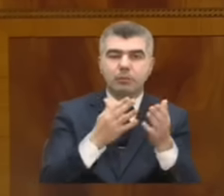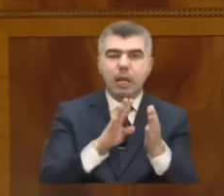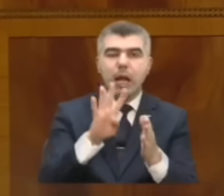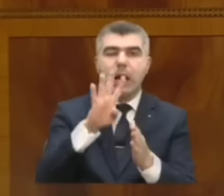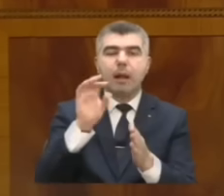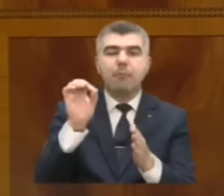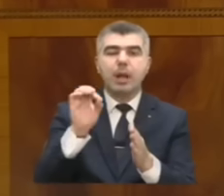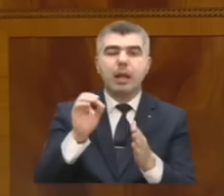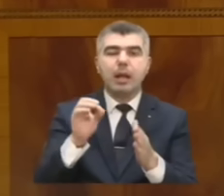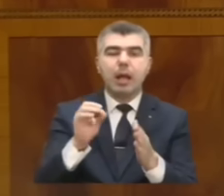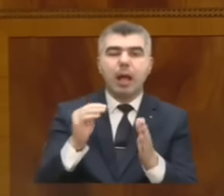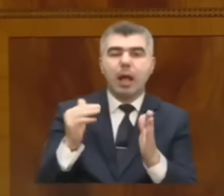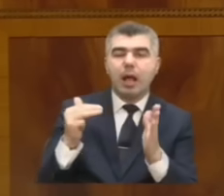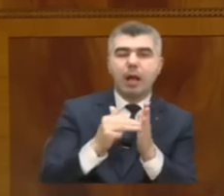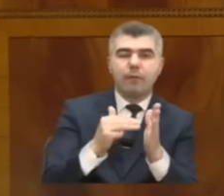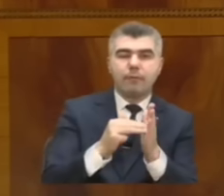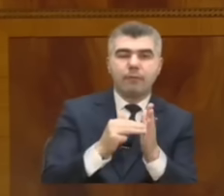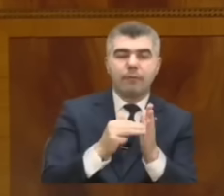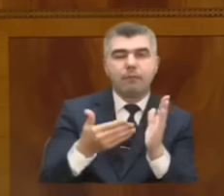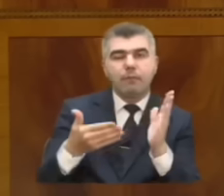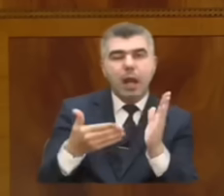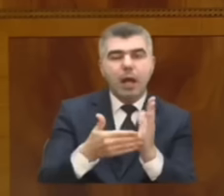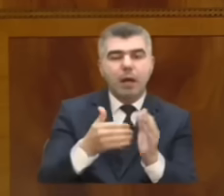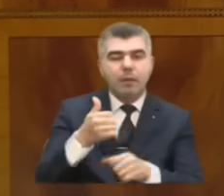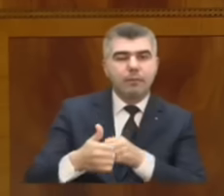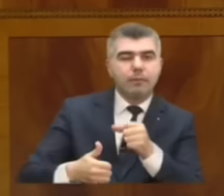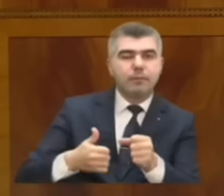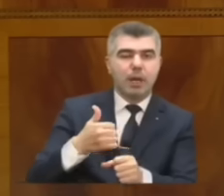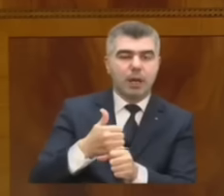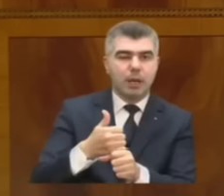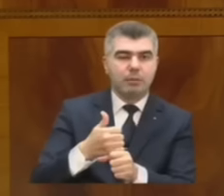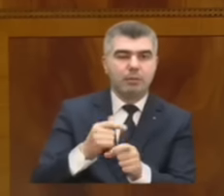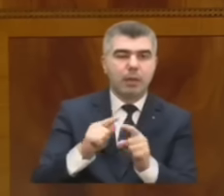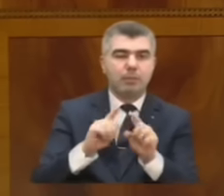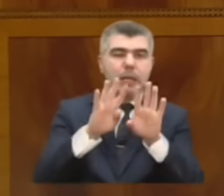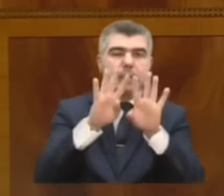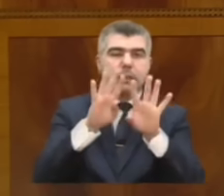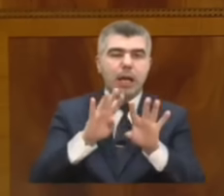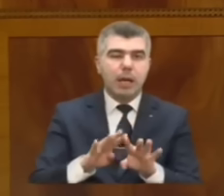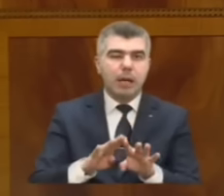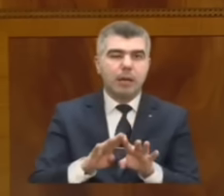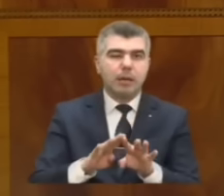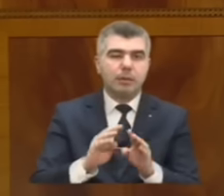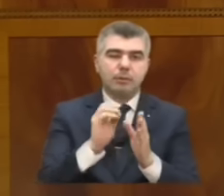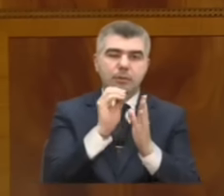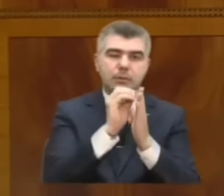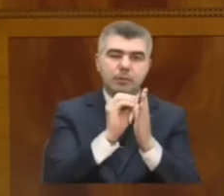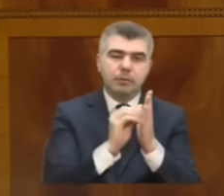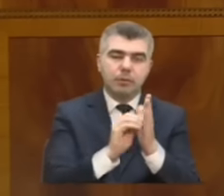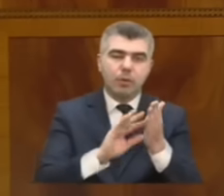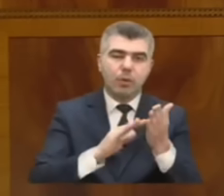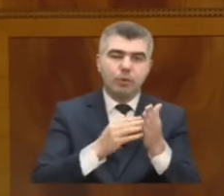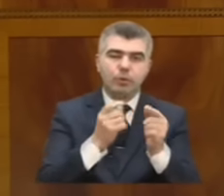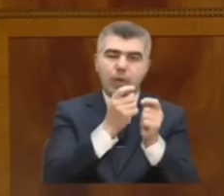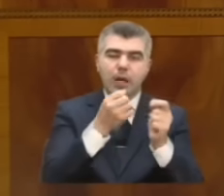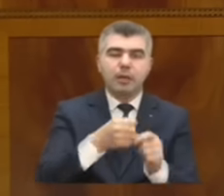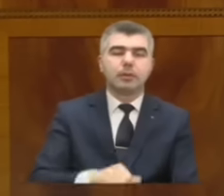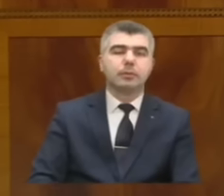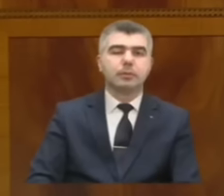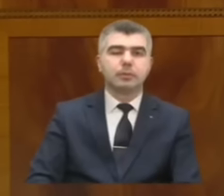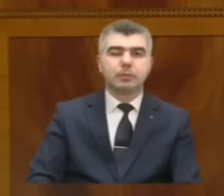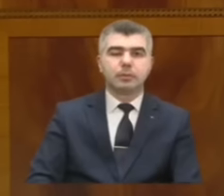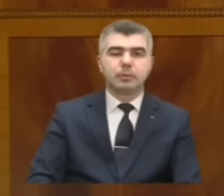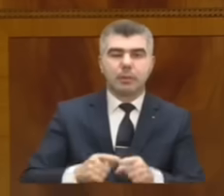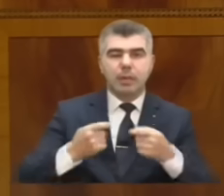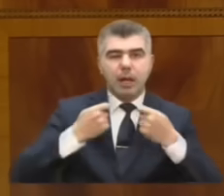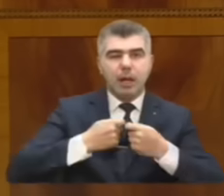40,000 حالة بنهاية السنة الهجرية كما تشير بعض الهيئات المقاولاتية. السيد رئيس